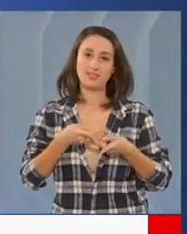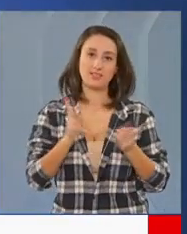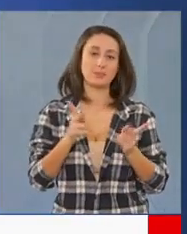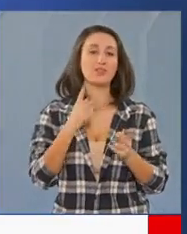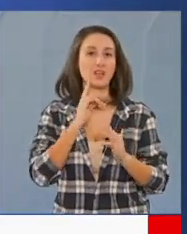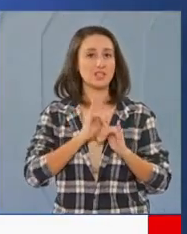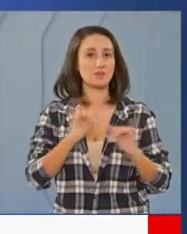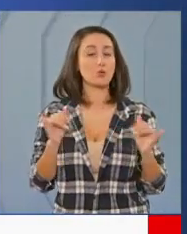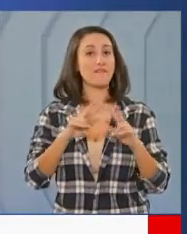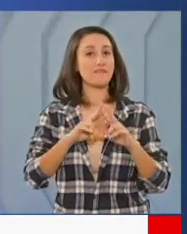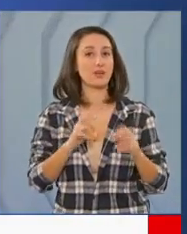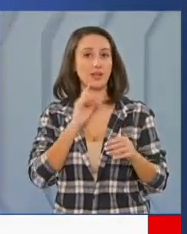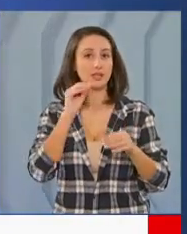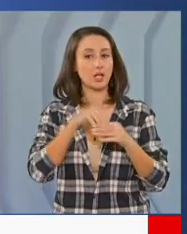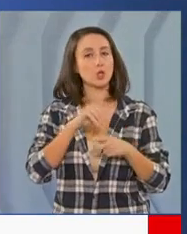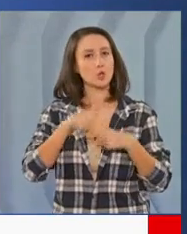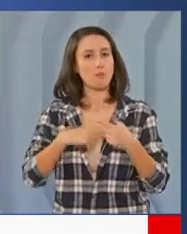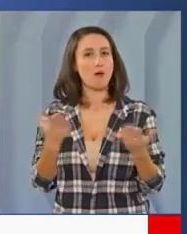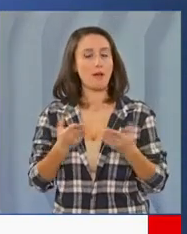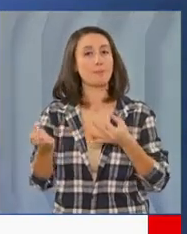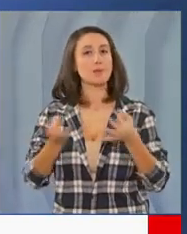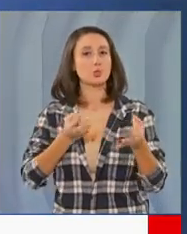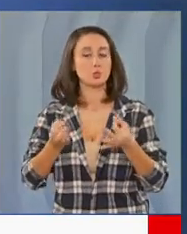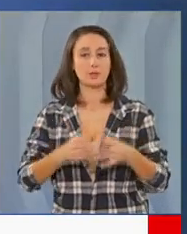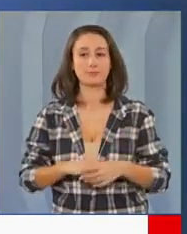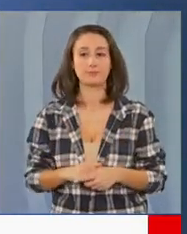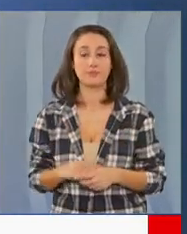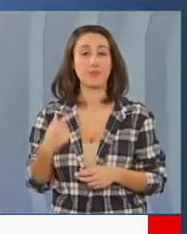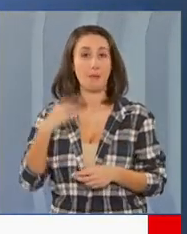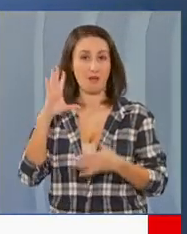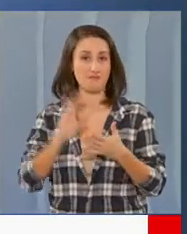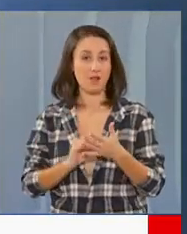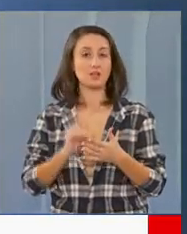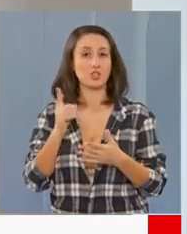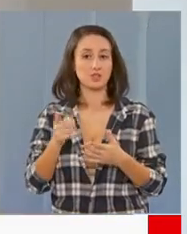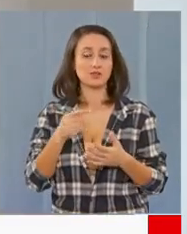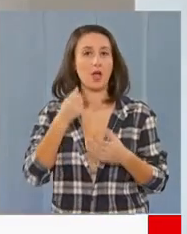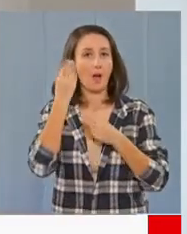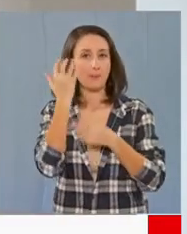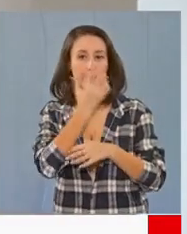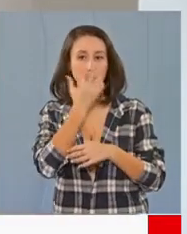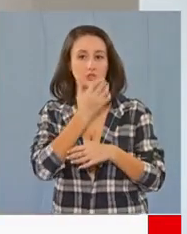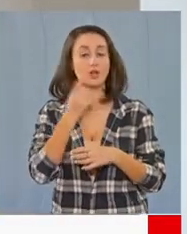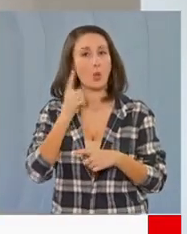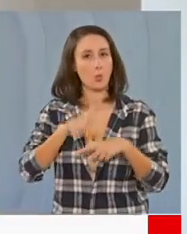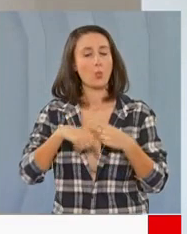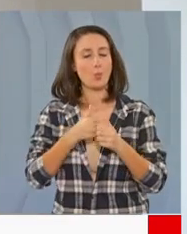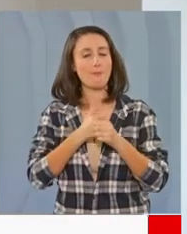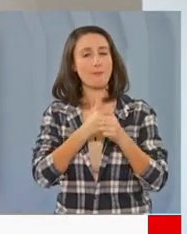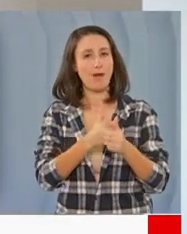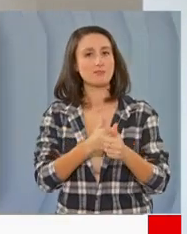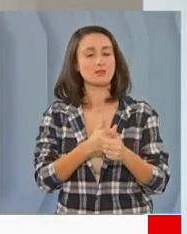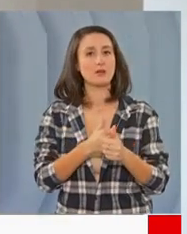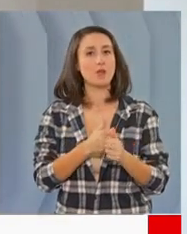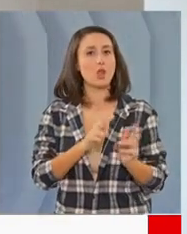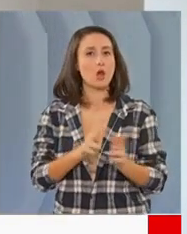că va desfășura o anchetă internă, în urma căreia va lua măsuri. Am aflat de această sesizare, ea își urmează cursul